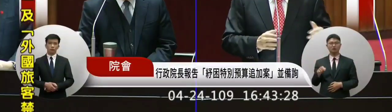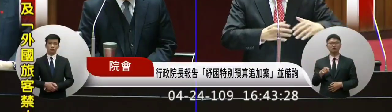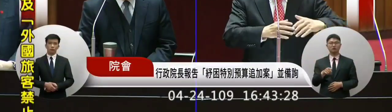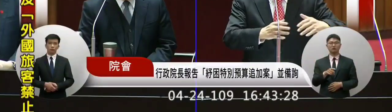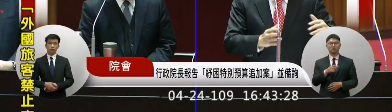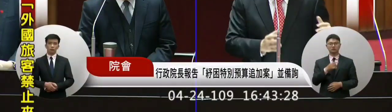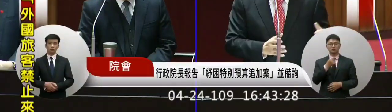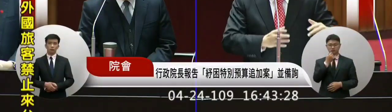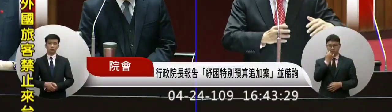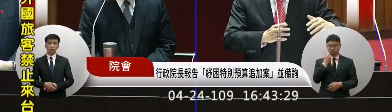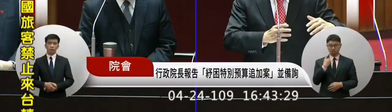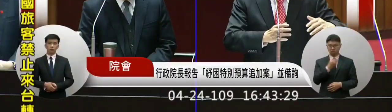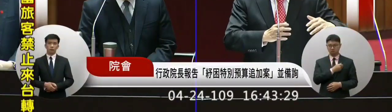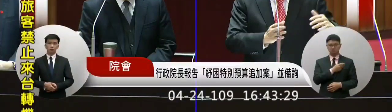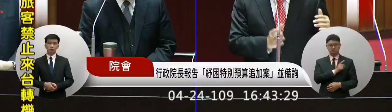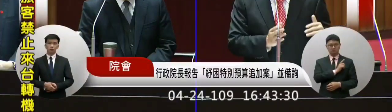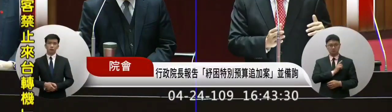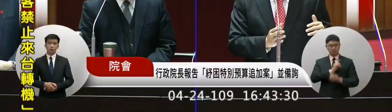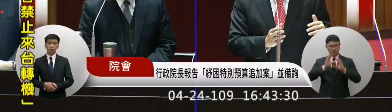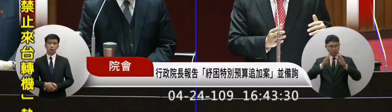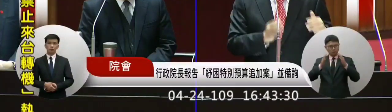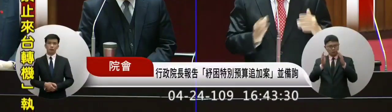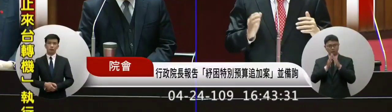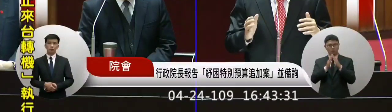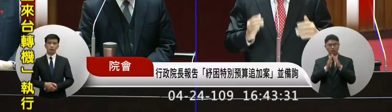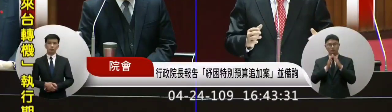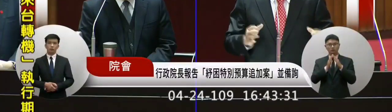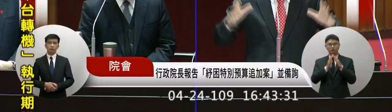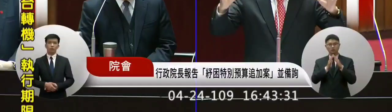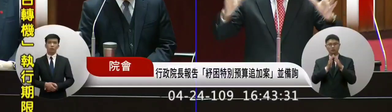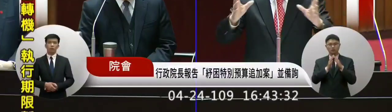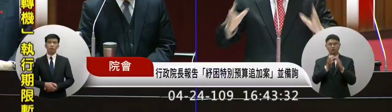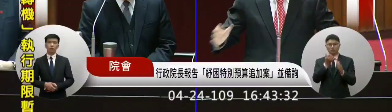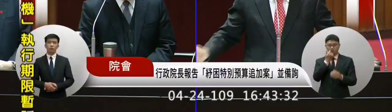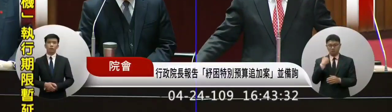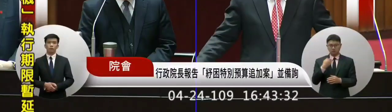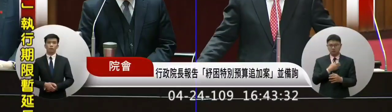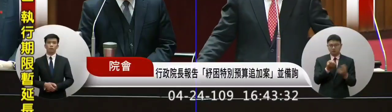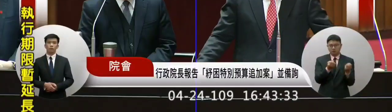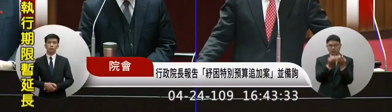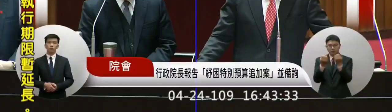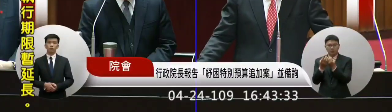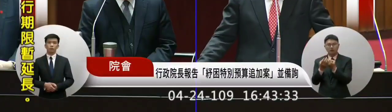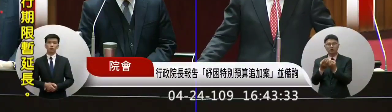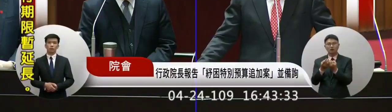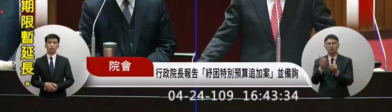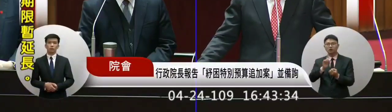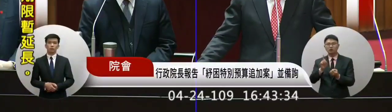逐步的会把整个国家可能发展情况开始锁国，